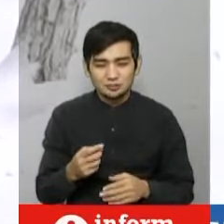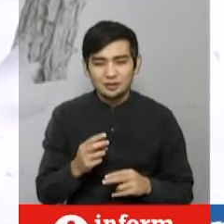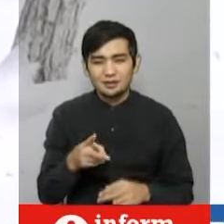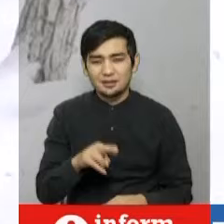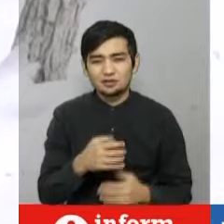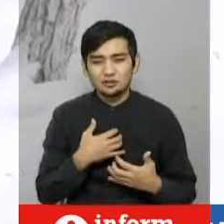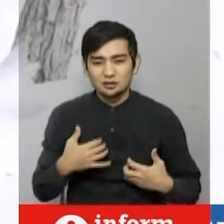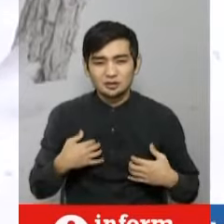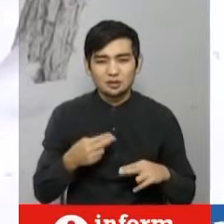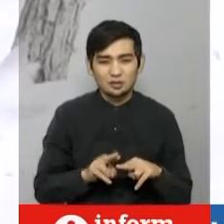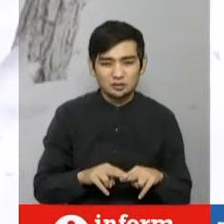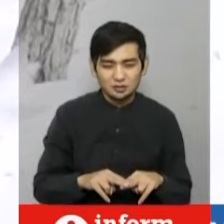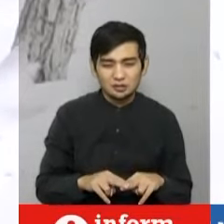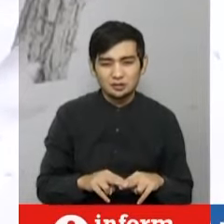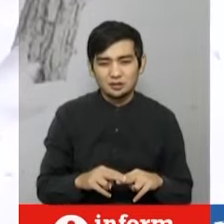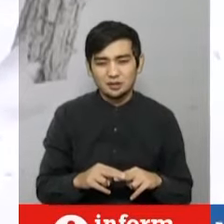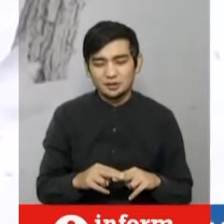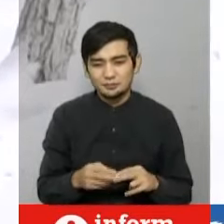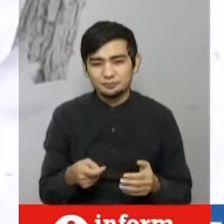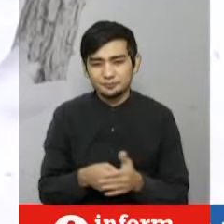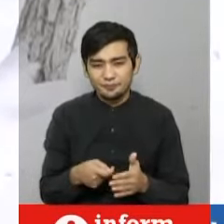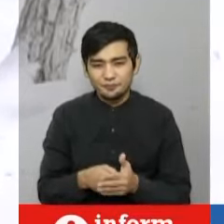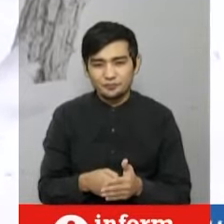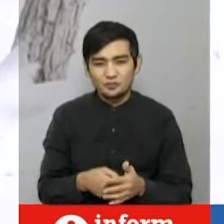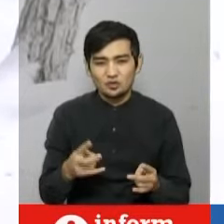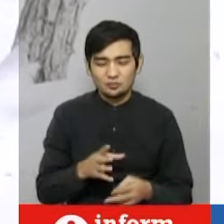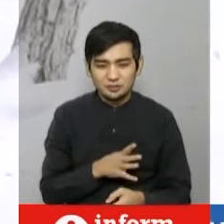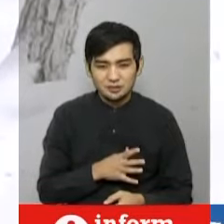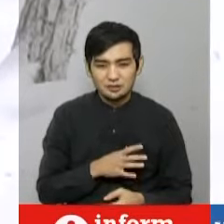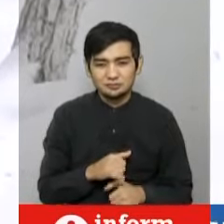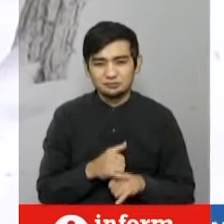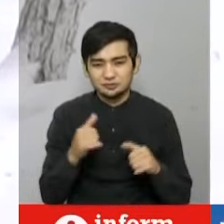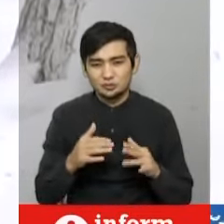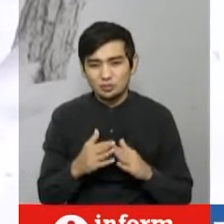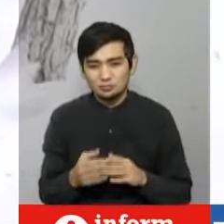скота, поголовья, которые вынуждены были привезти домой.